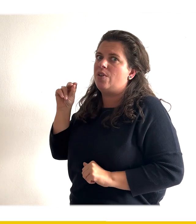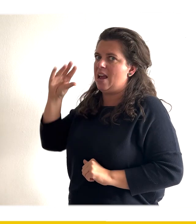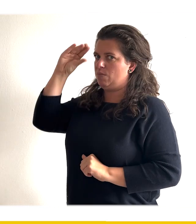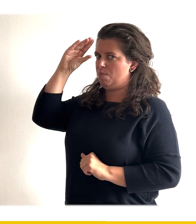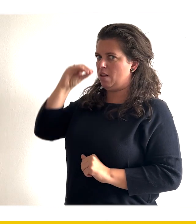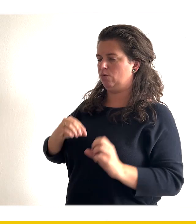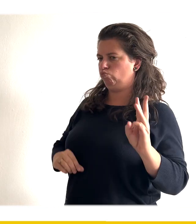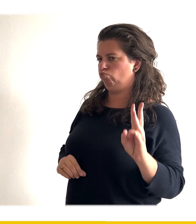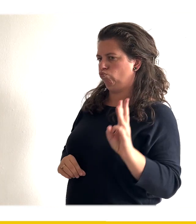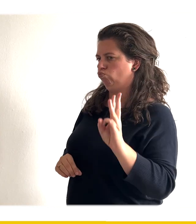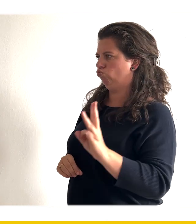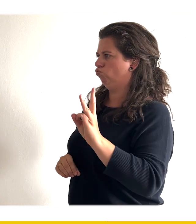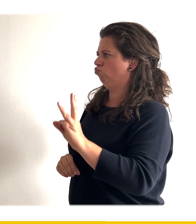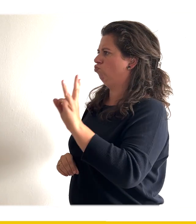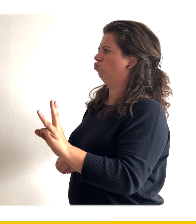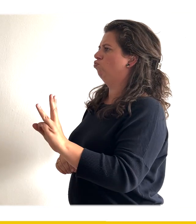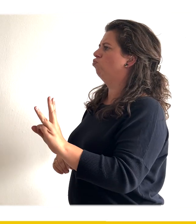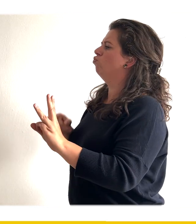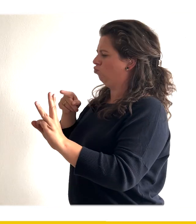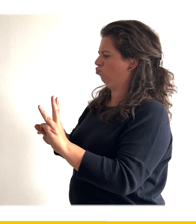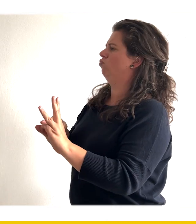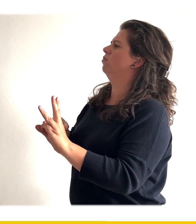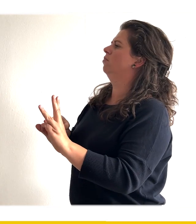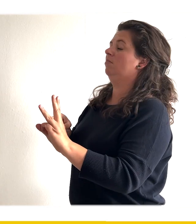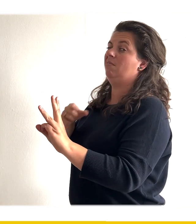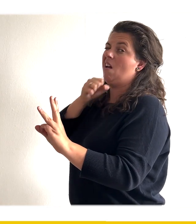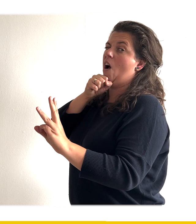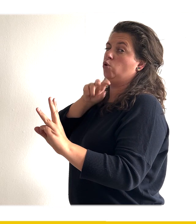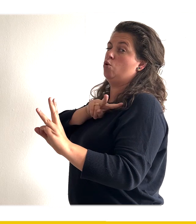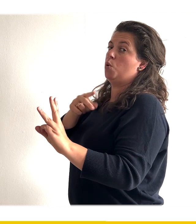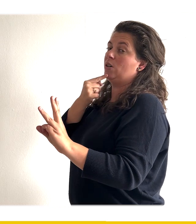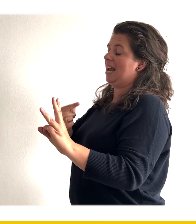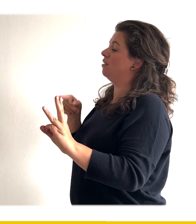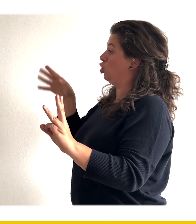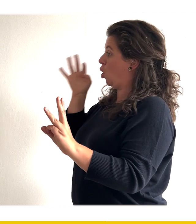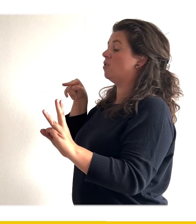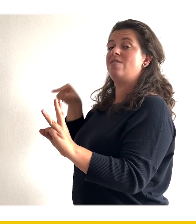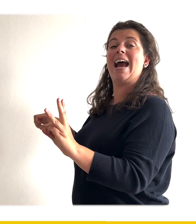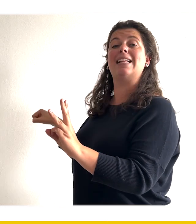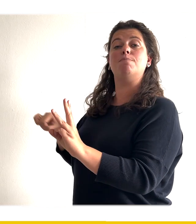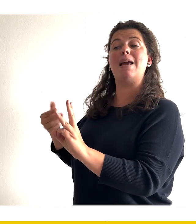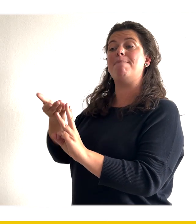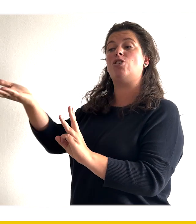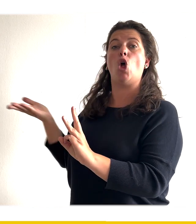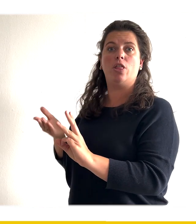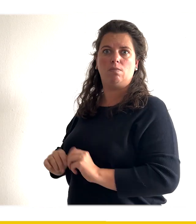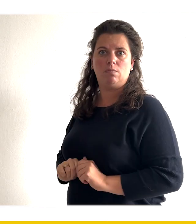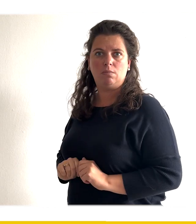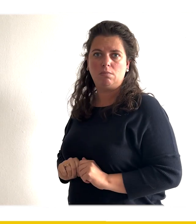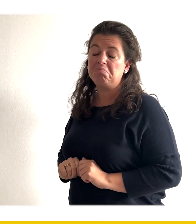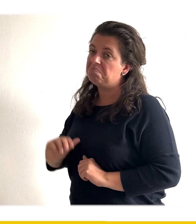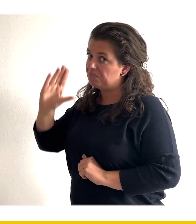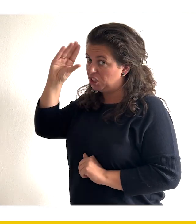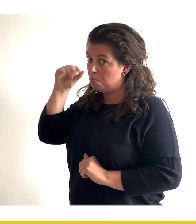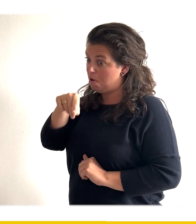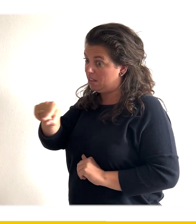met deze mannen mee. Zo, zegt Jozef oudere broer. De mannen nemen hem mee